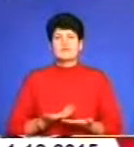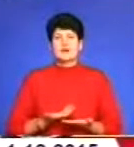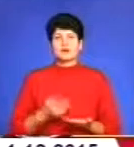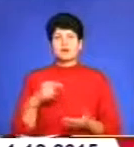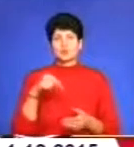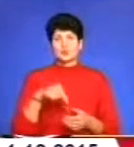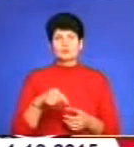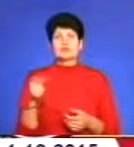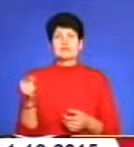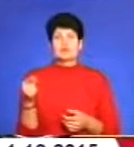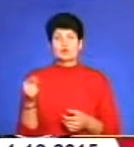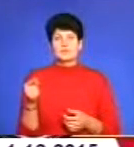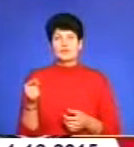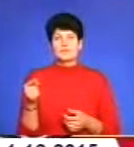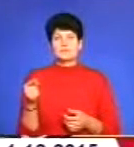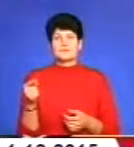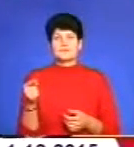в Тернополі